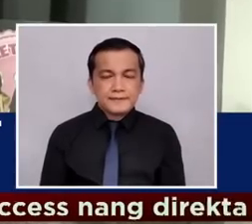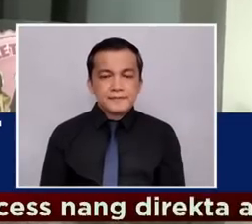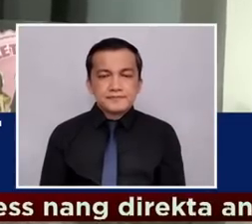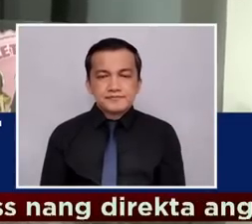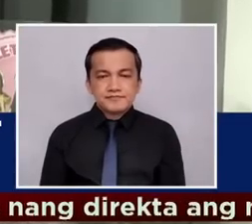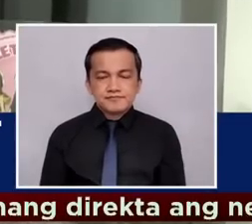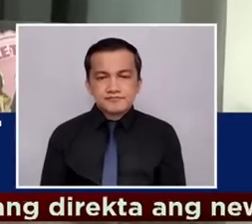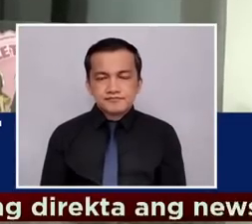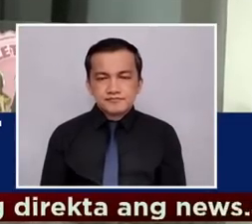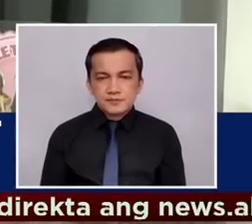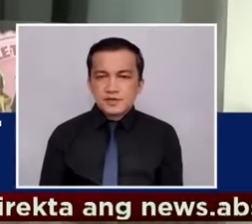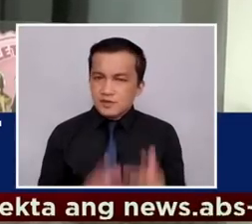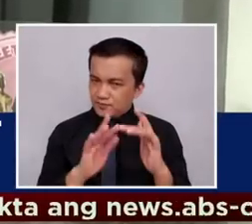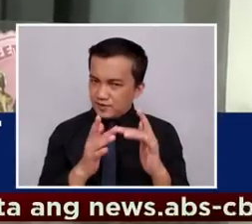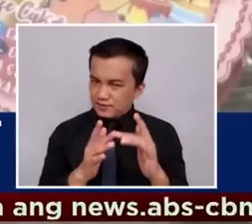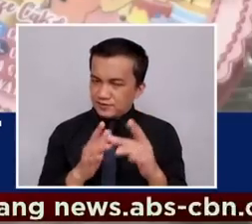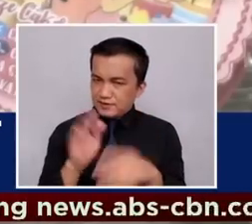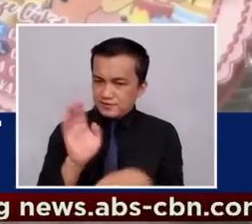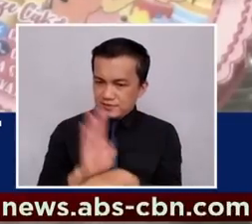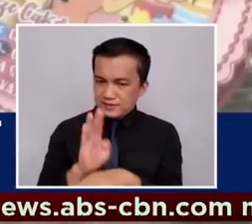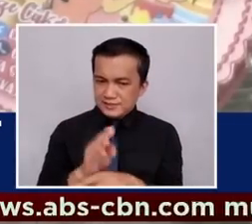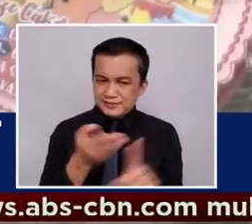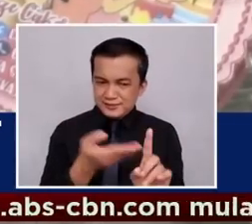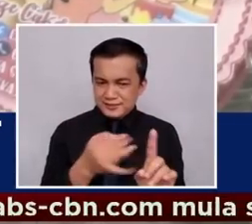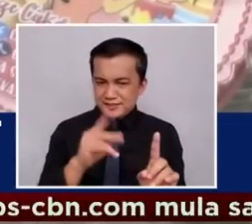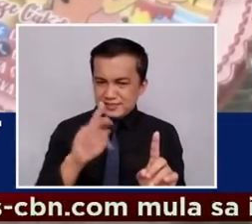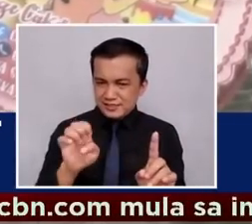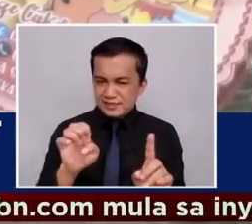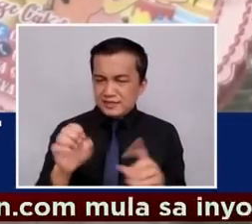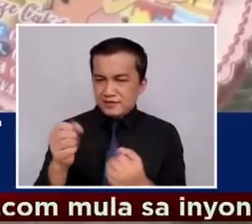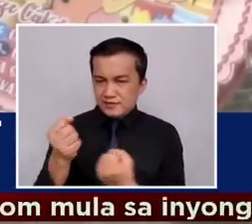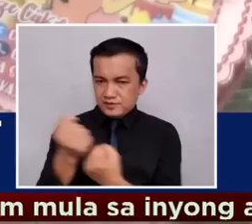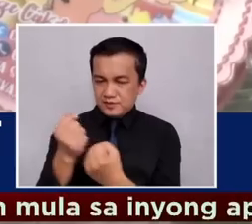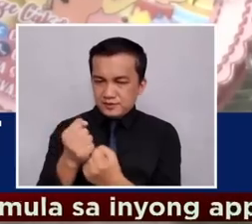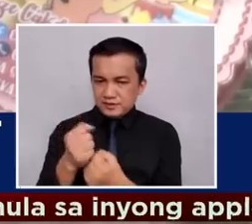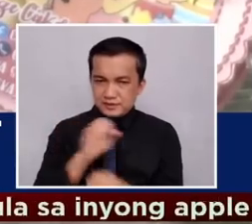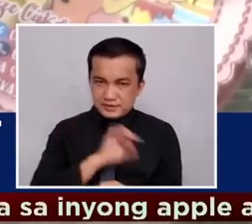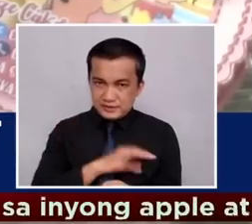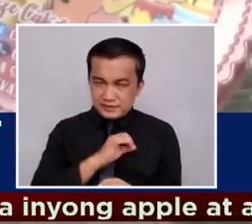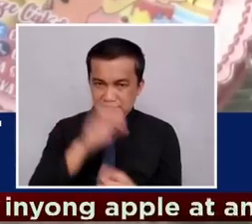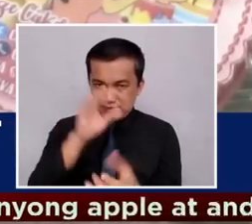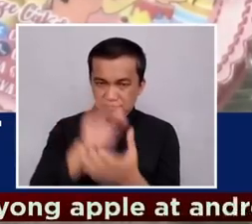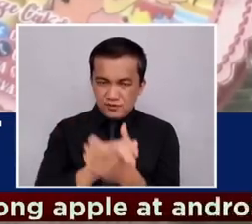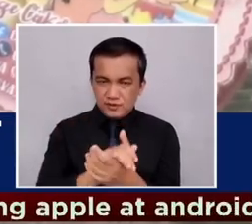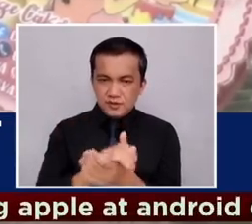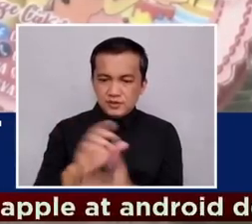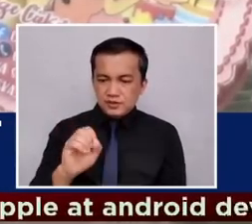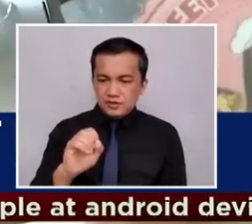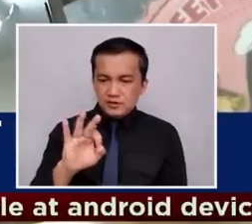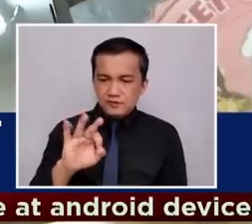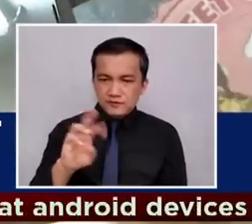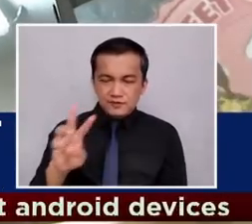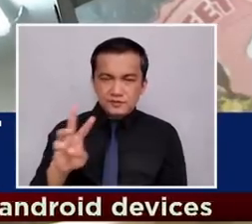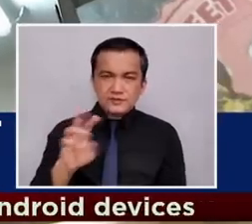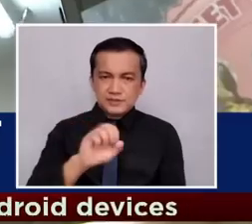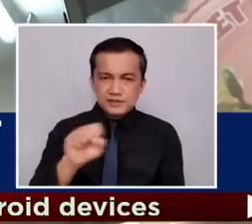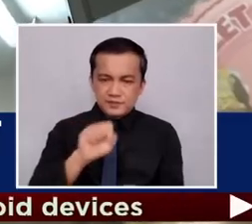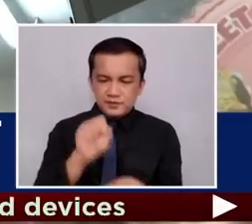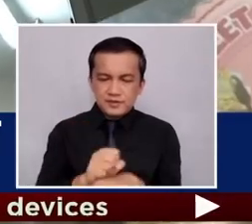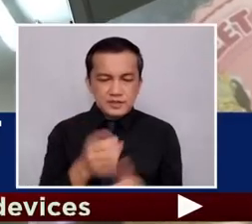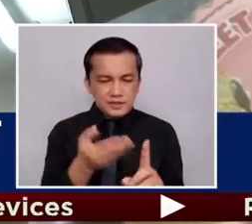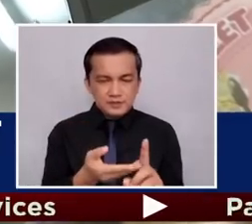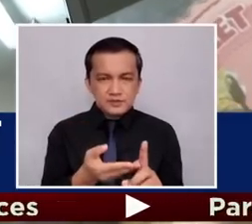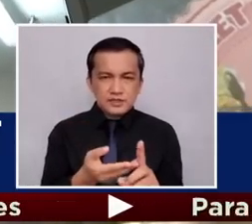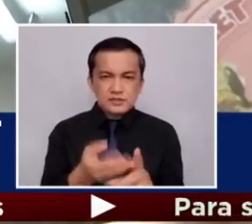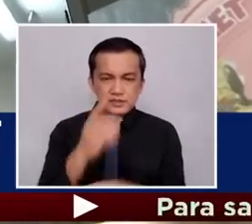May online cake business si Claire bilang pangsuporta sa kinikita ng kanyang asawa na OFW sa Singapore. Bukod sa